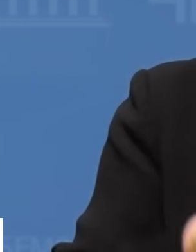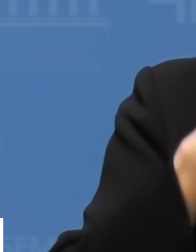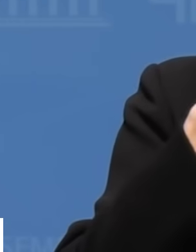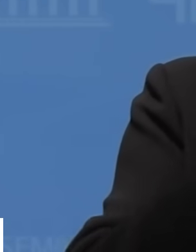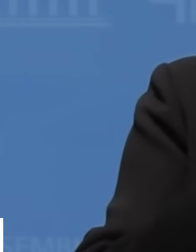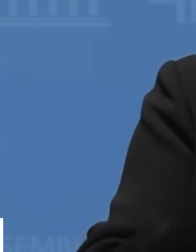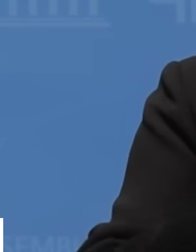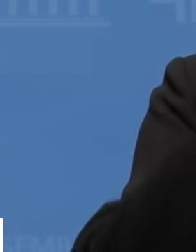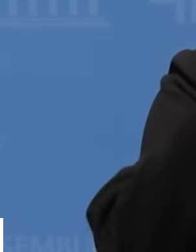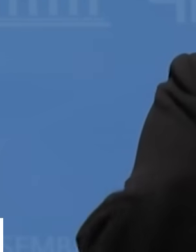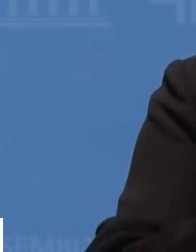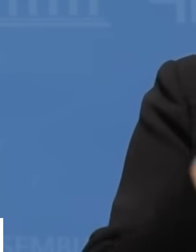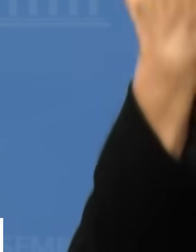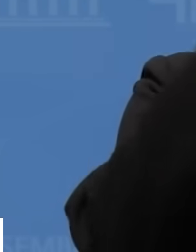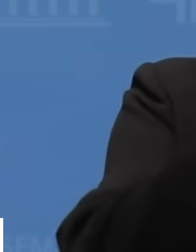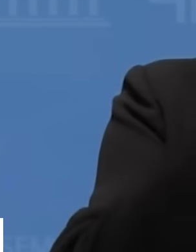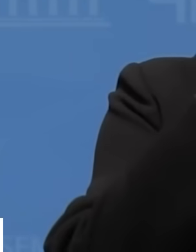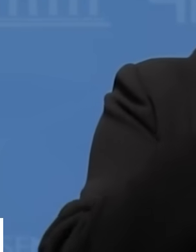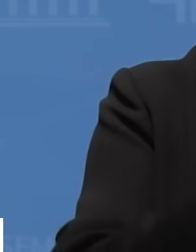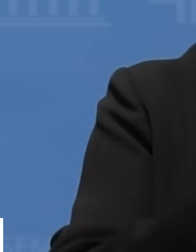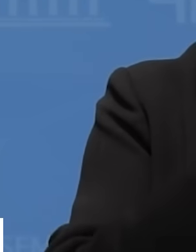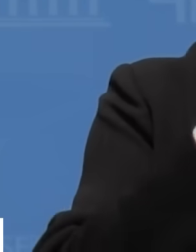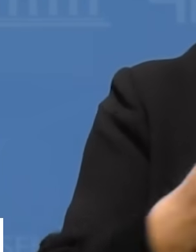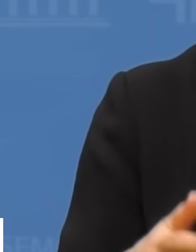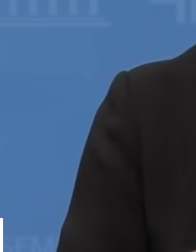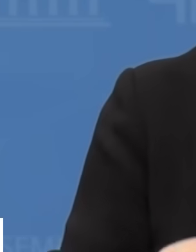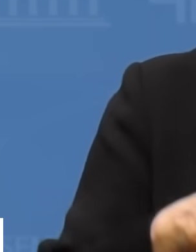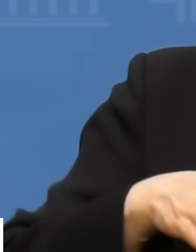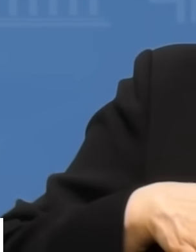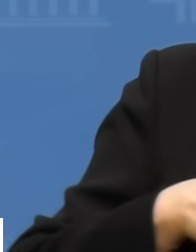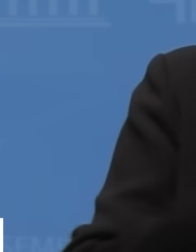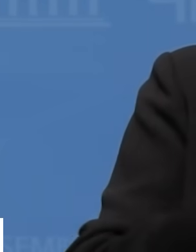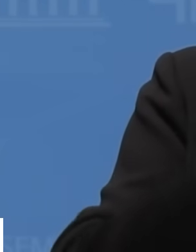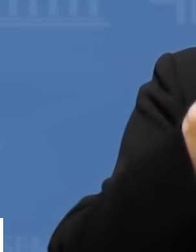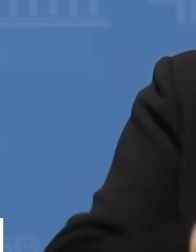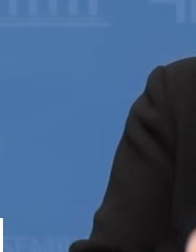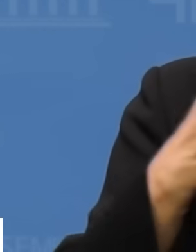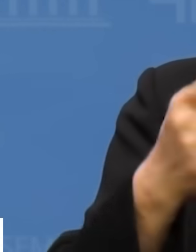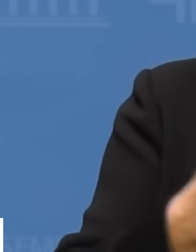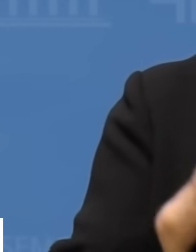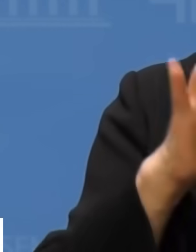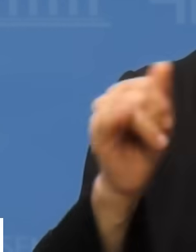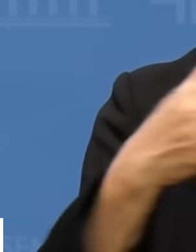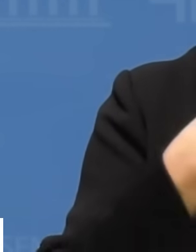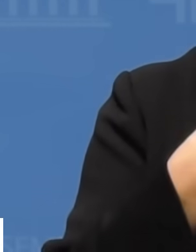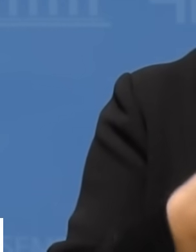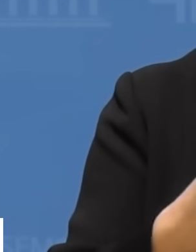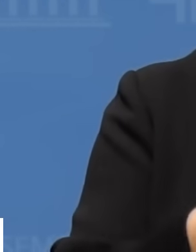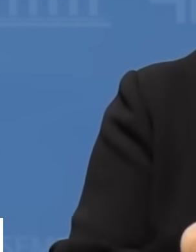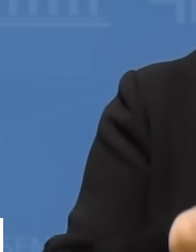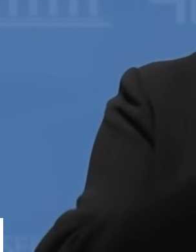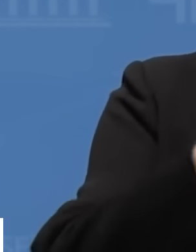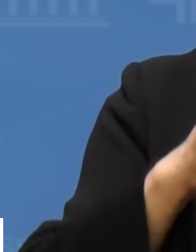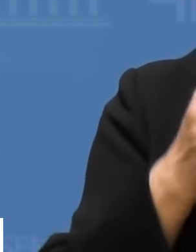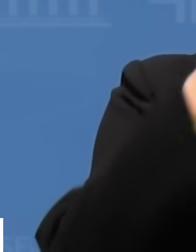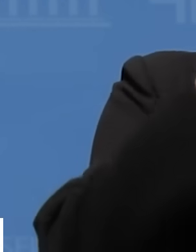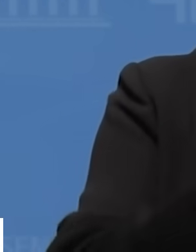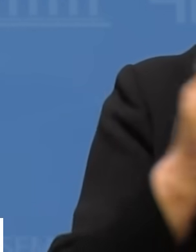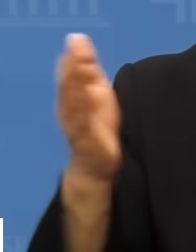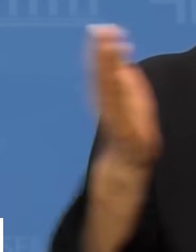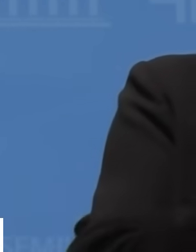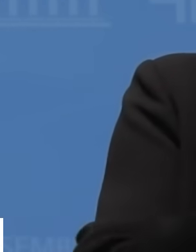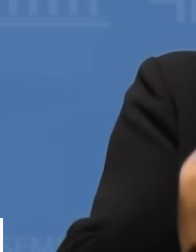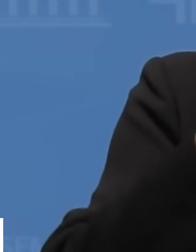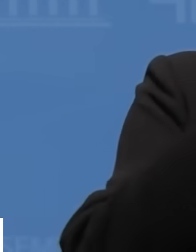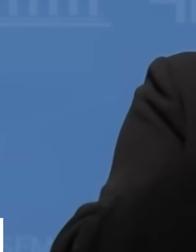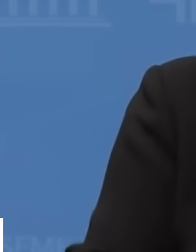범죄, 성범죄 피해자에 대한 2차 가해 행위와 같이 국민 안전에 직결되는 범죄들로부터